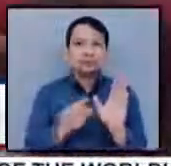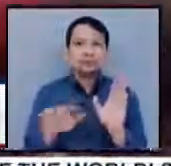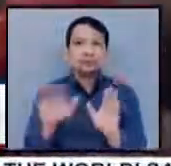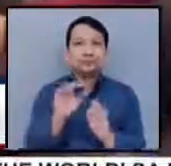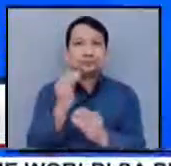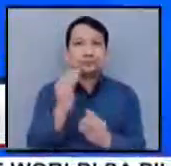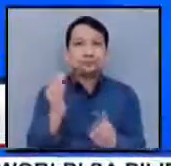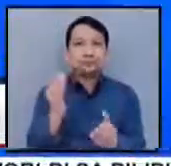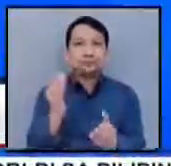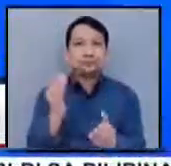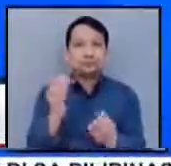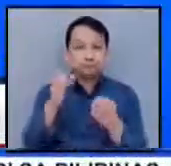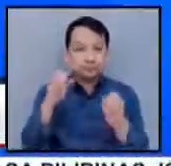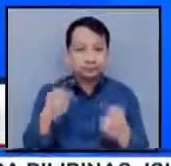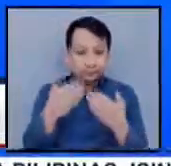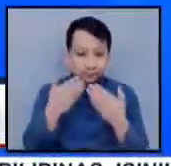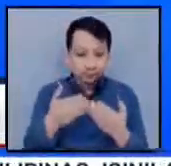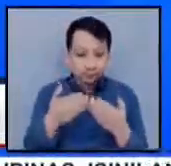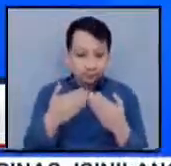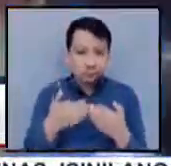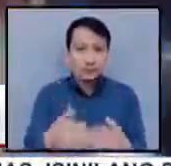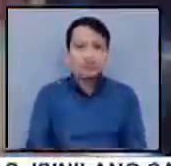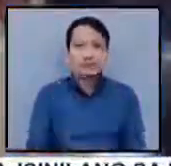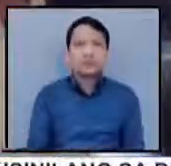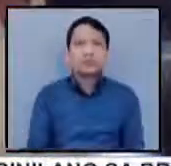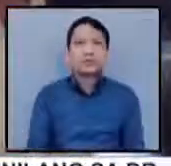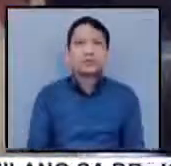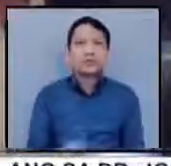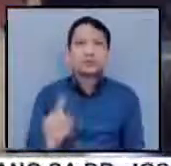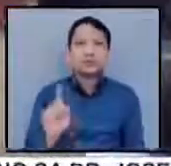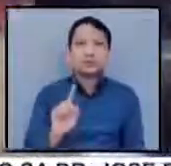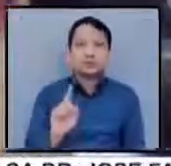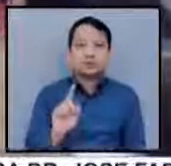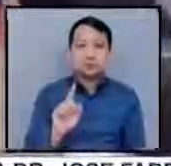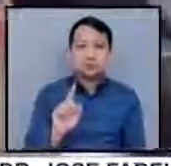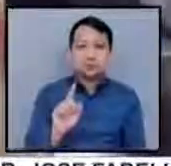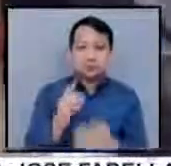maraming salamat ulit sa inyong suporta.